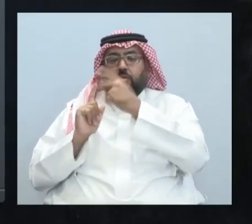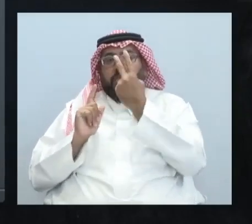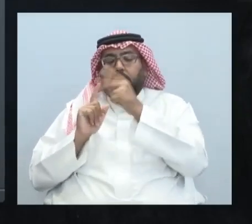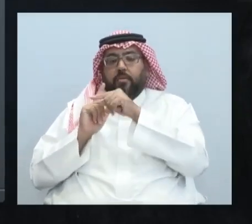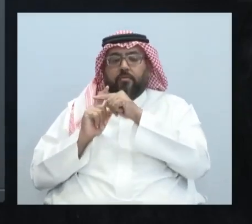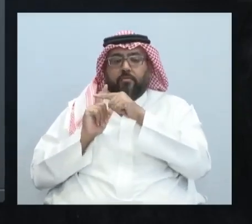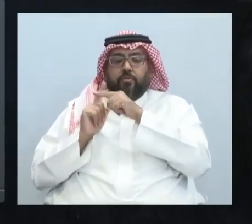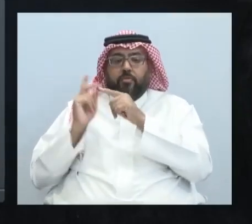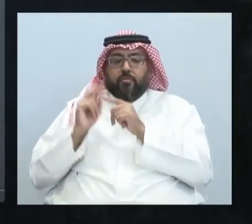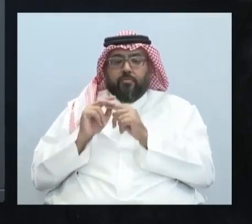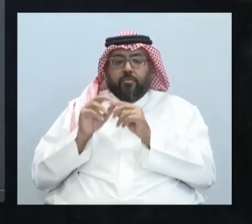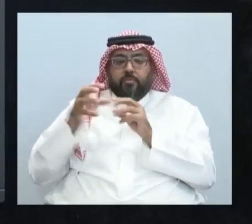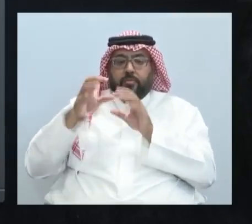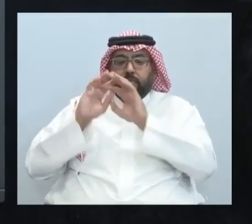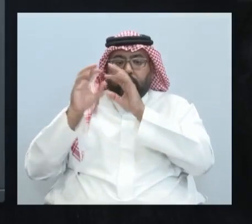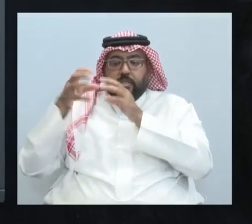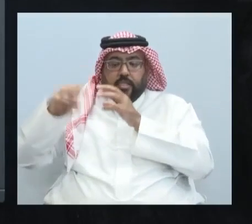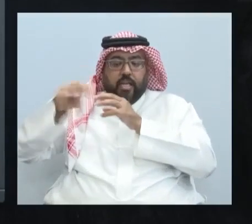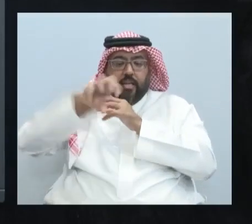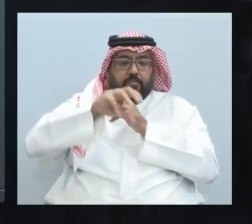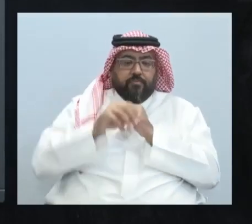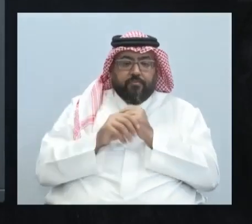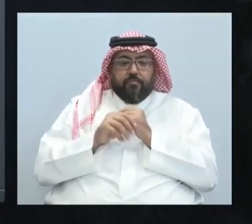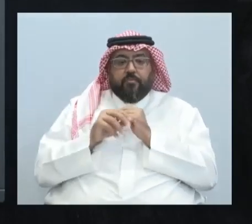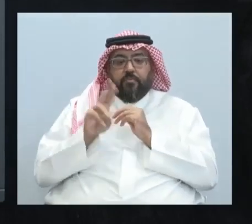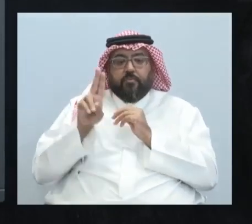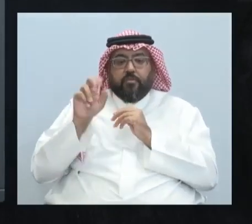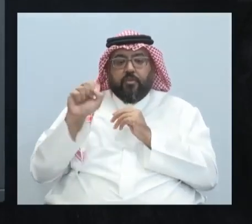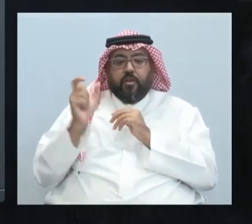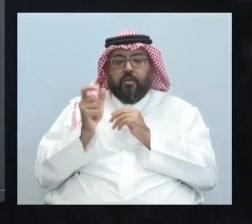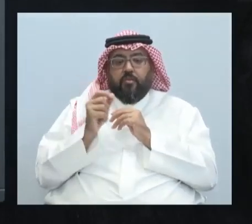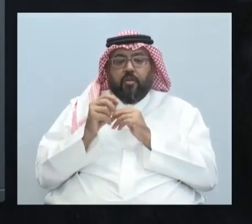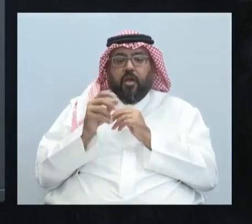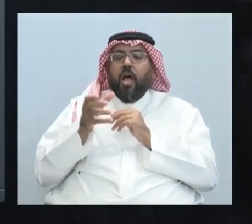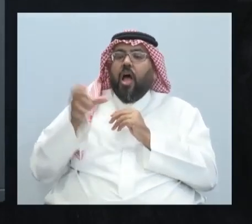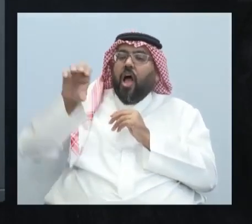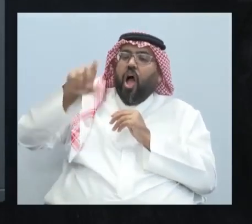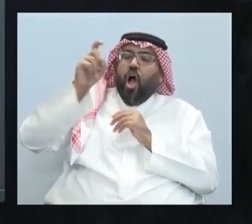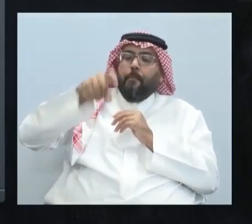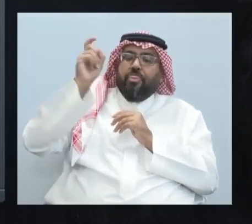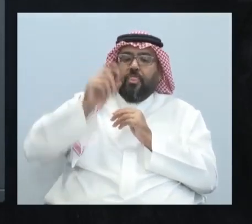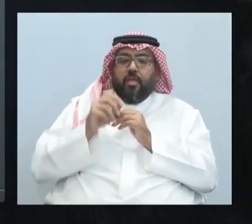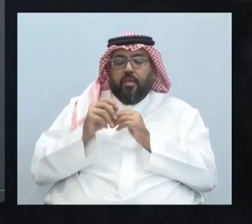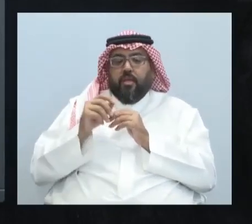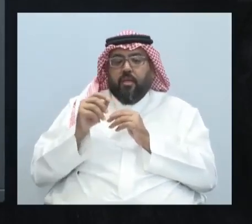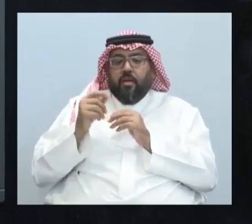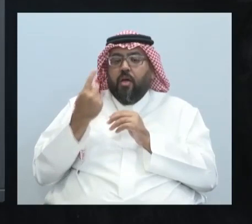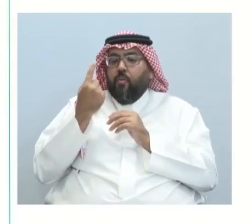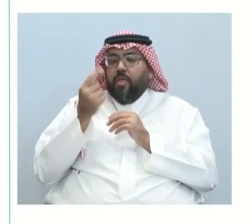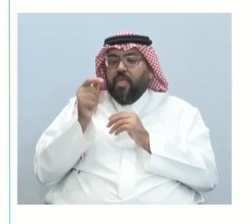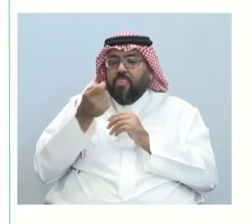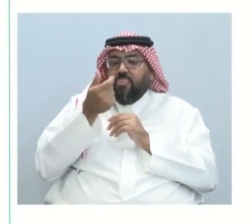فهذه نصنفها على انها ايش تصنفها على انها احمر كذلك ان الايونات احاديه الذره